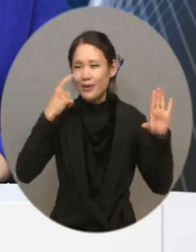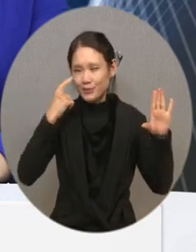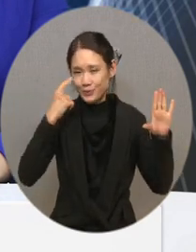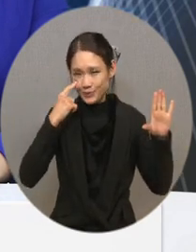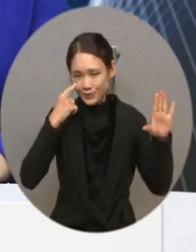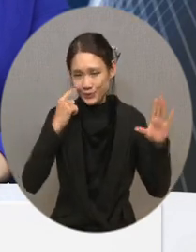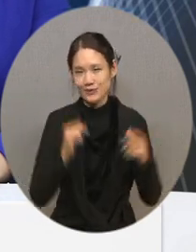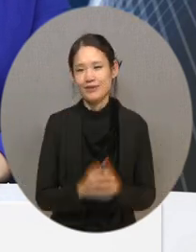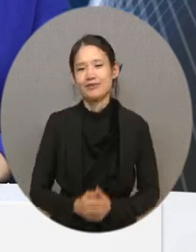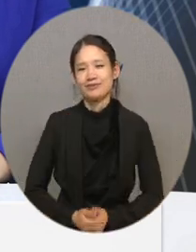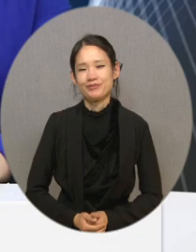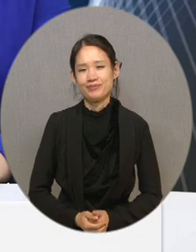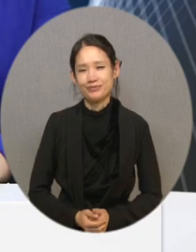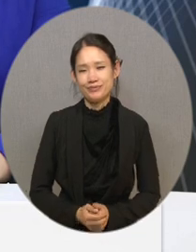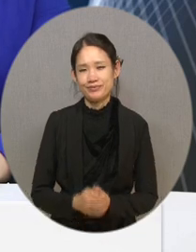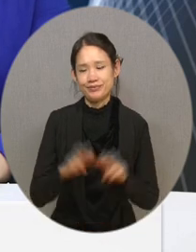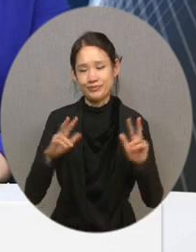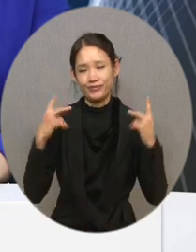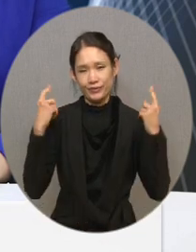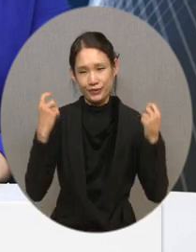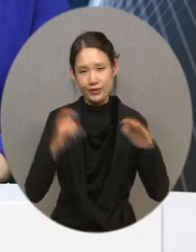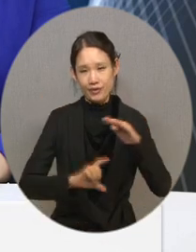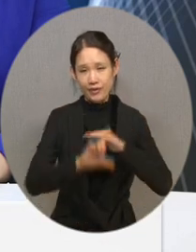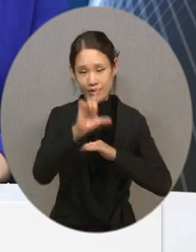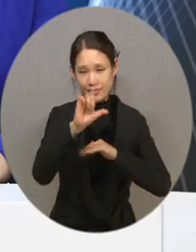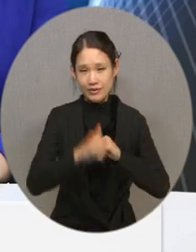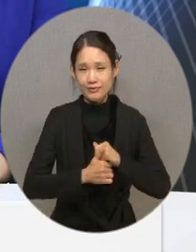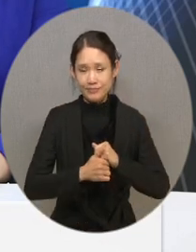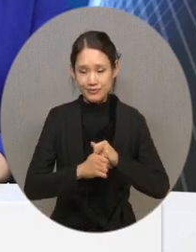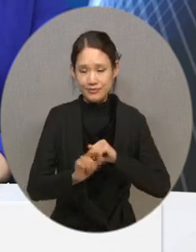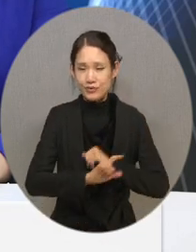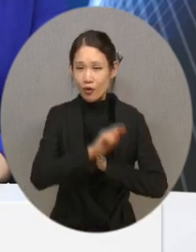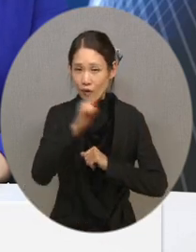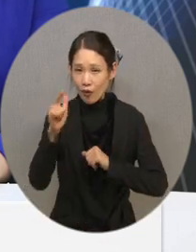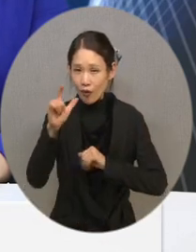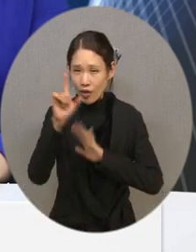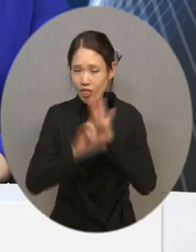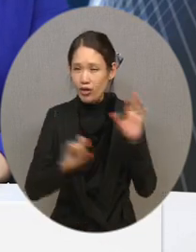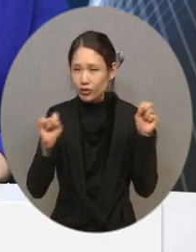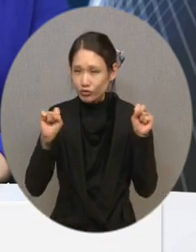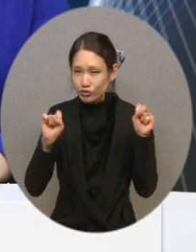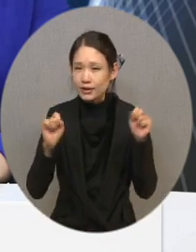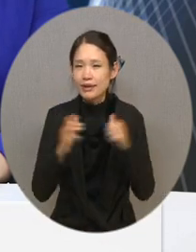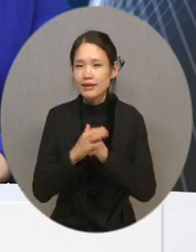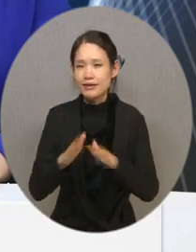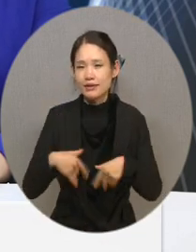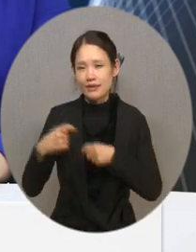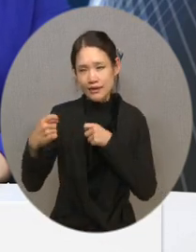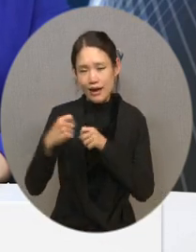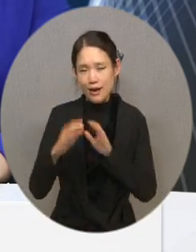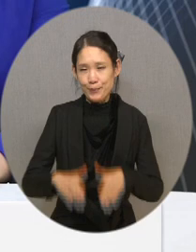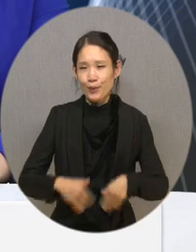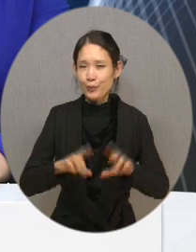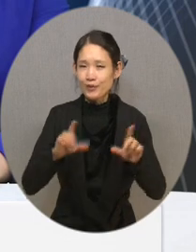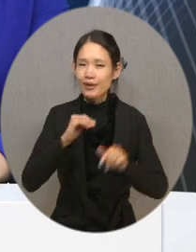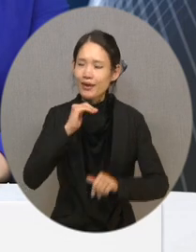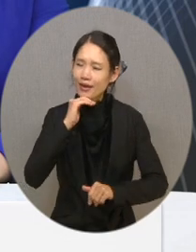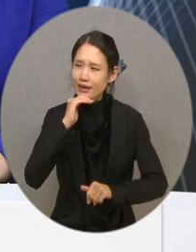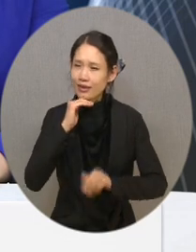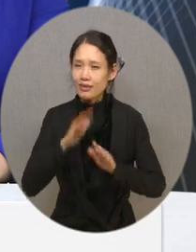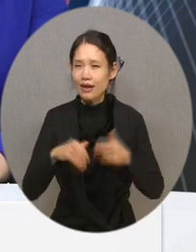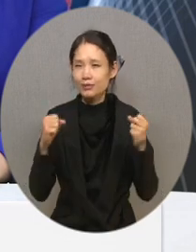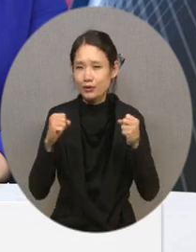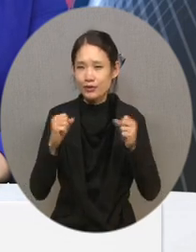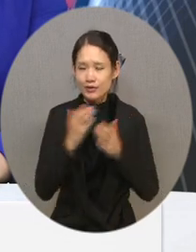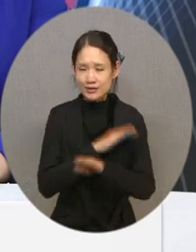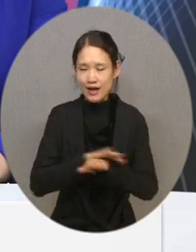건 어떨까요? 아직까지는 아침 저녁으로 쌀쌀한 날씨지만 곧 다가올 따스한 봄날을 기다리며 남은 겨울